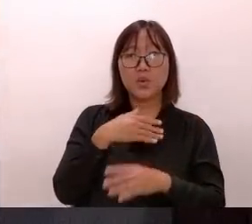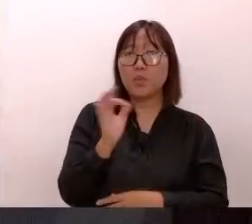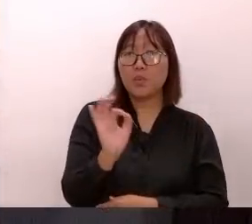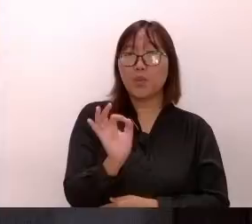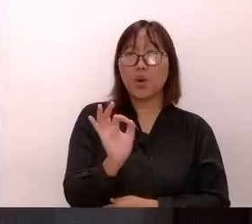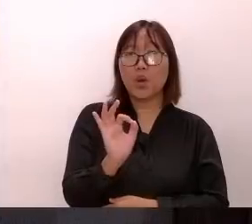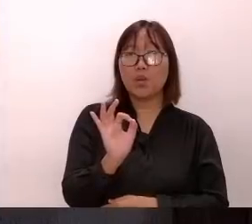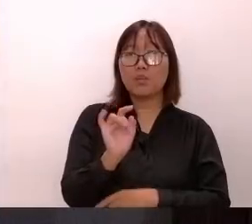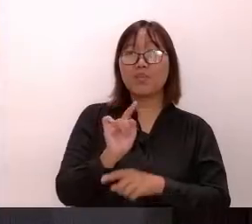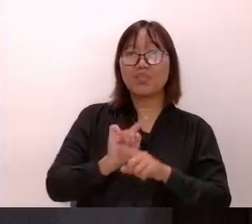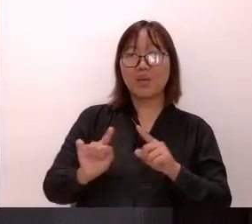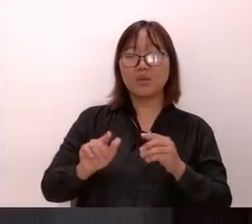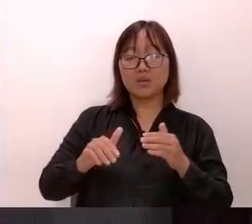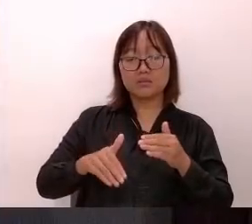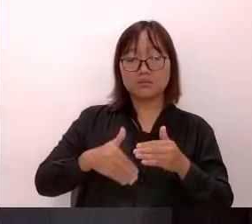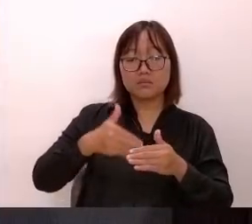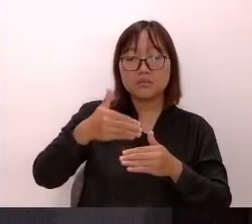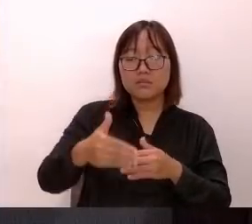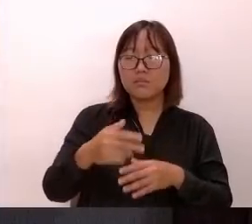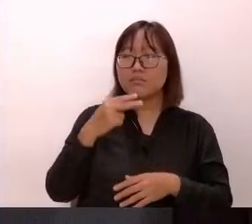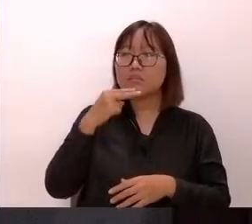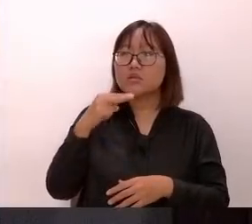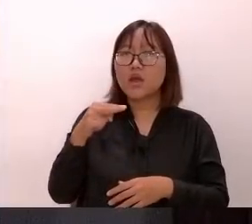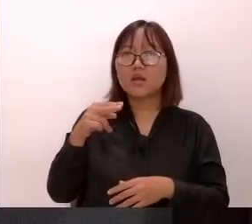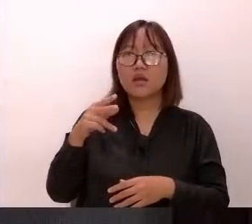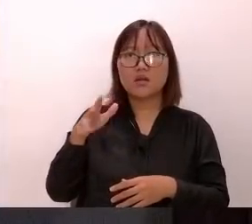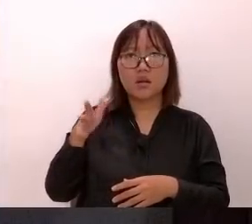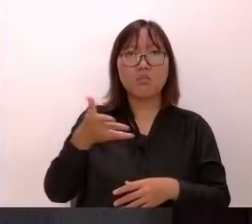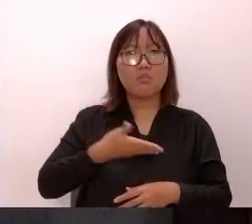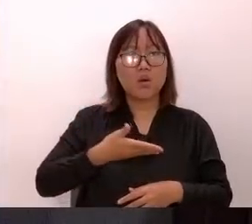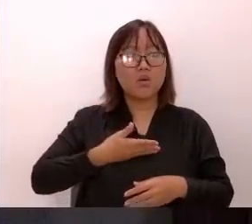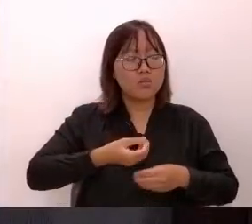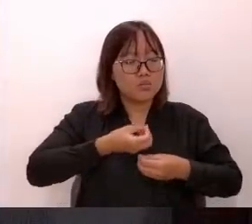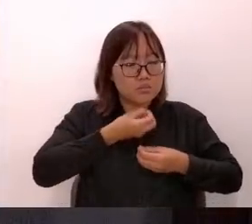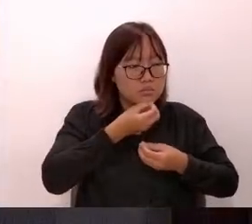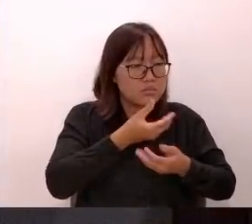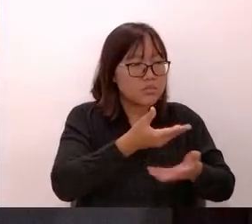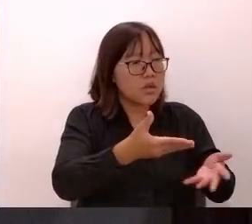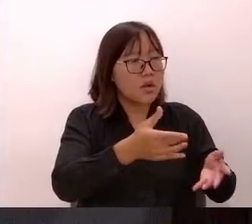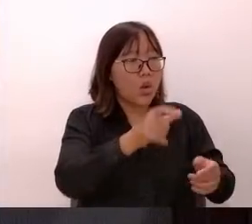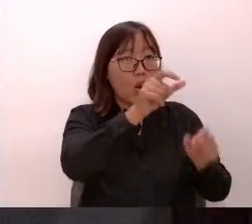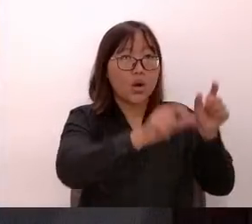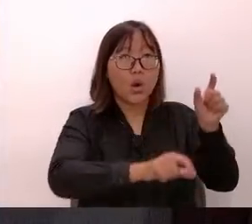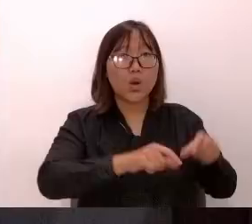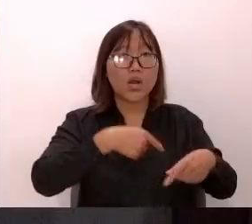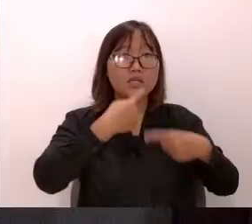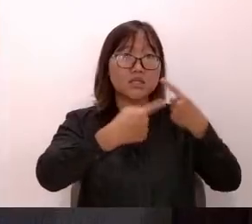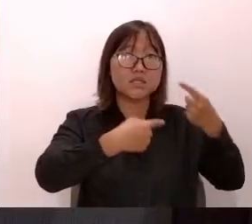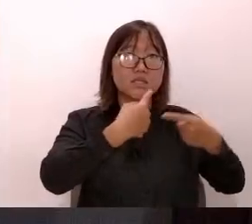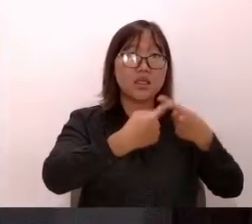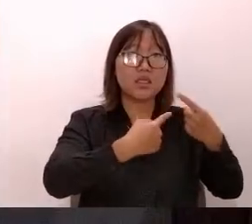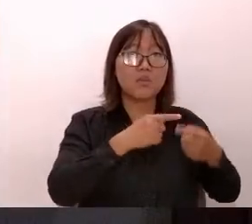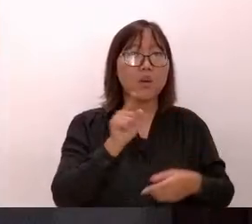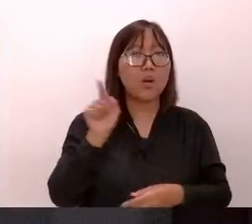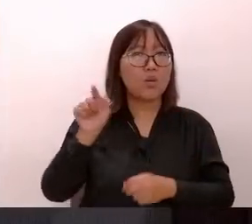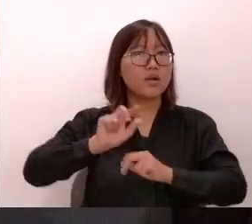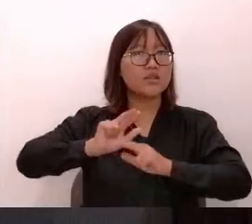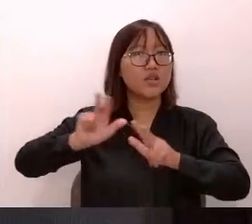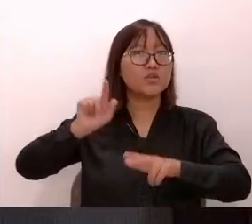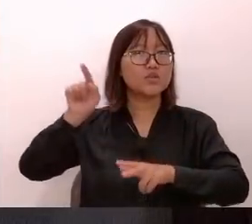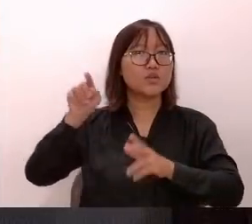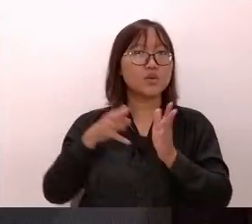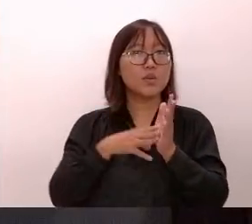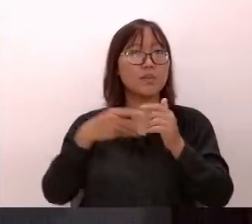yang dinantikan Hai sebagai Mesias yang menerima kelemahan-kelemahannya bukan